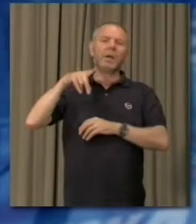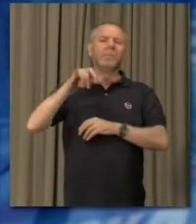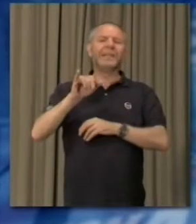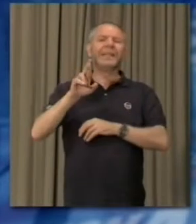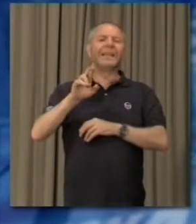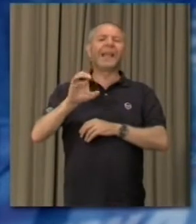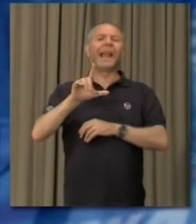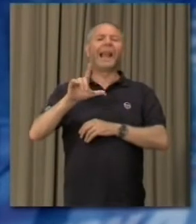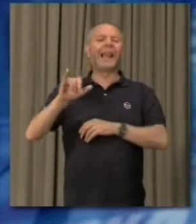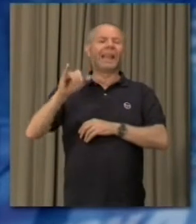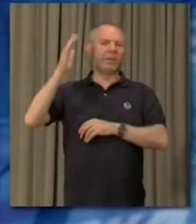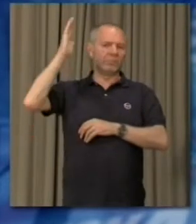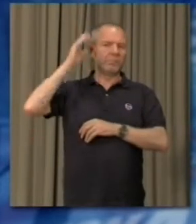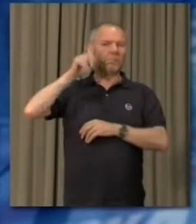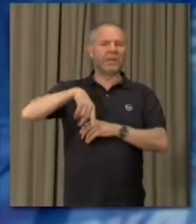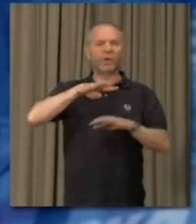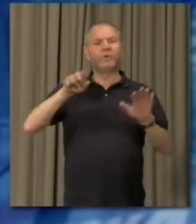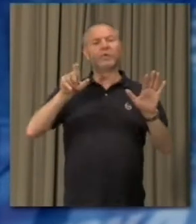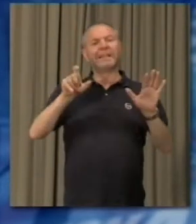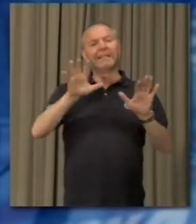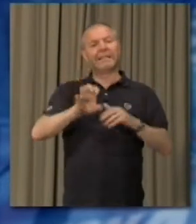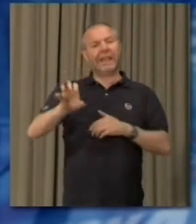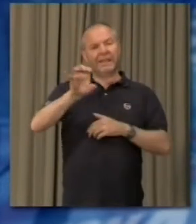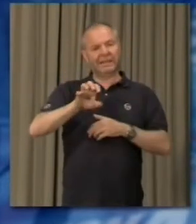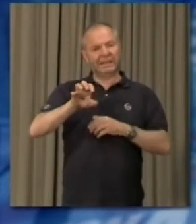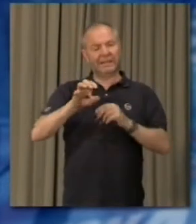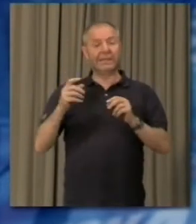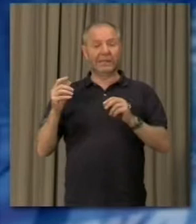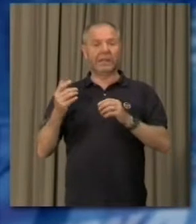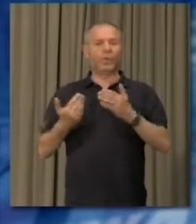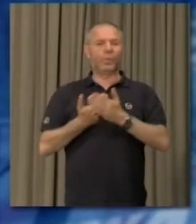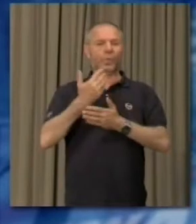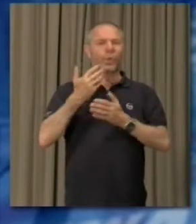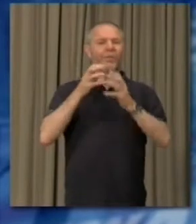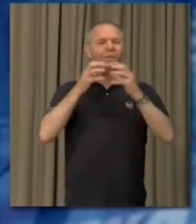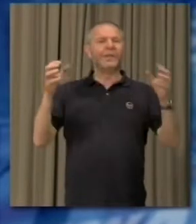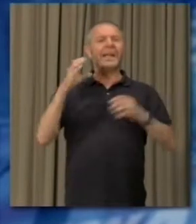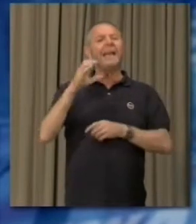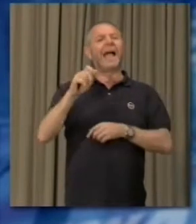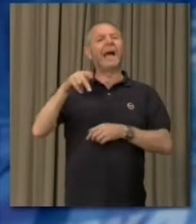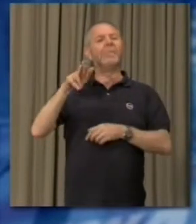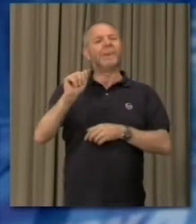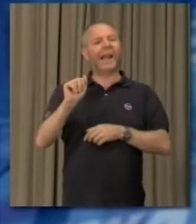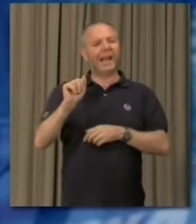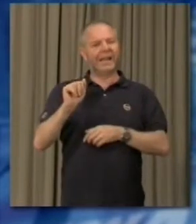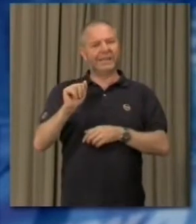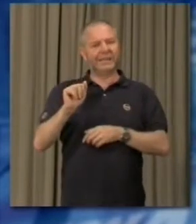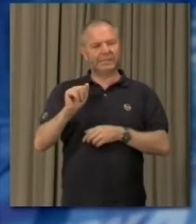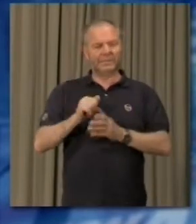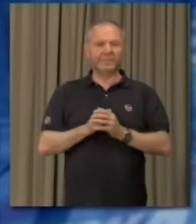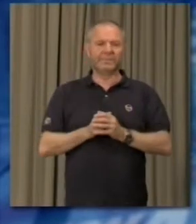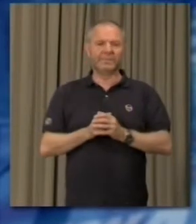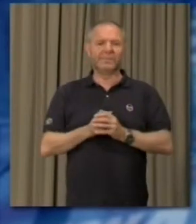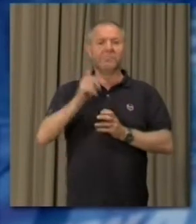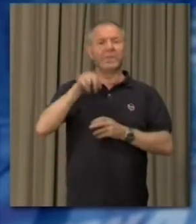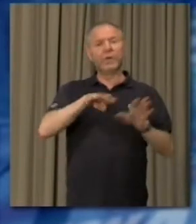Pirelli impermeabili. Agli inizi degli anni 70 poi è arrivato lo stabilimento Capra a rilevare il tutto, che prima era in via Montebianco.